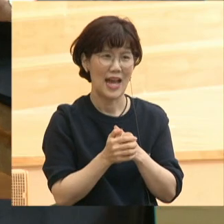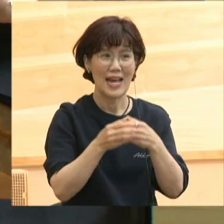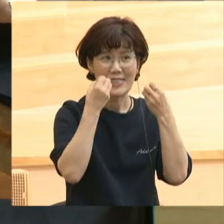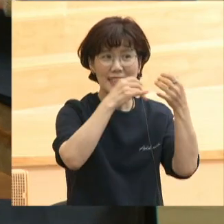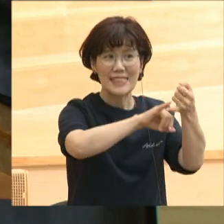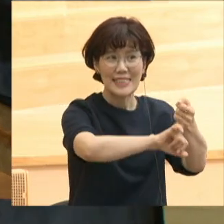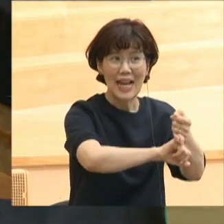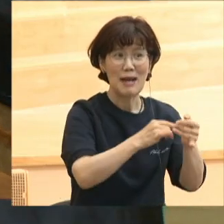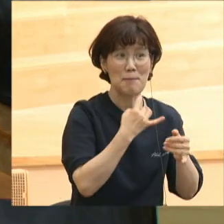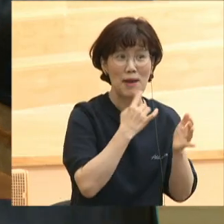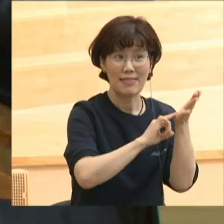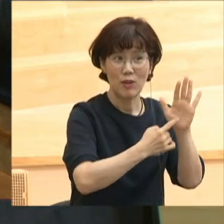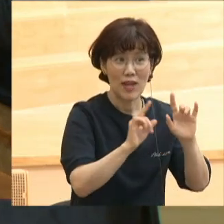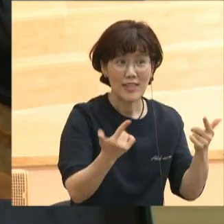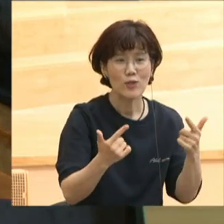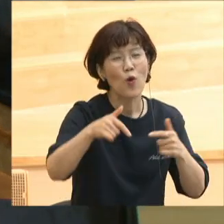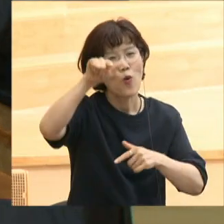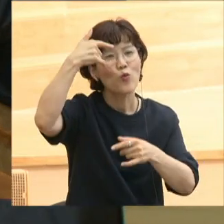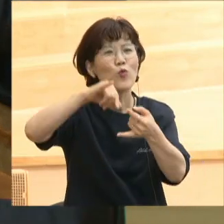아니고요. 구약에도